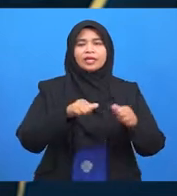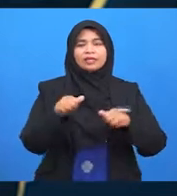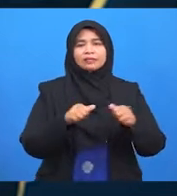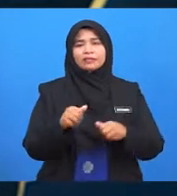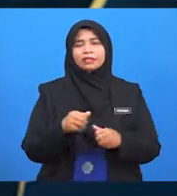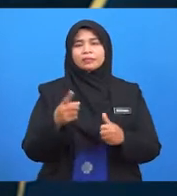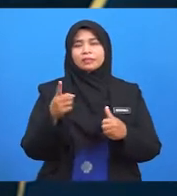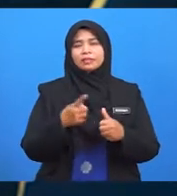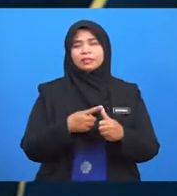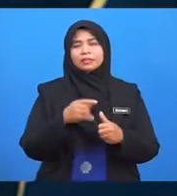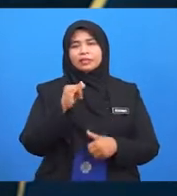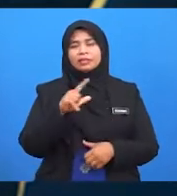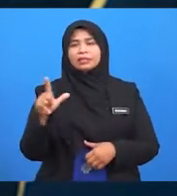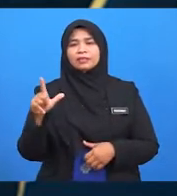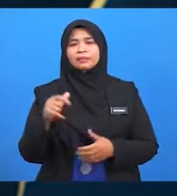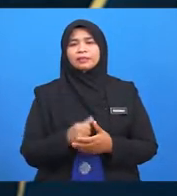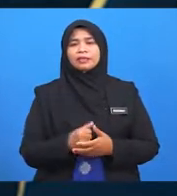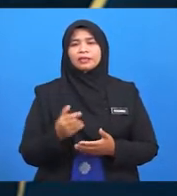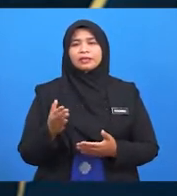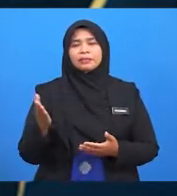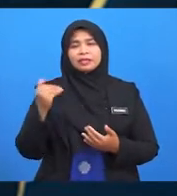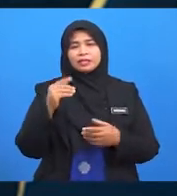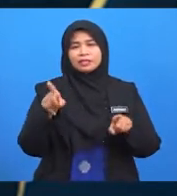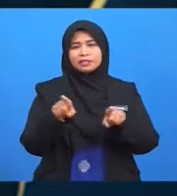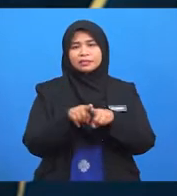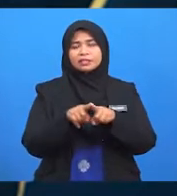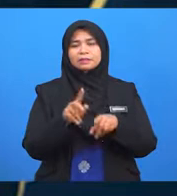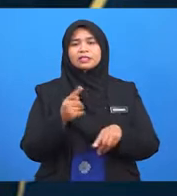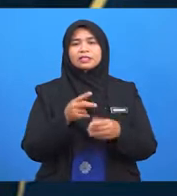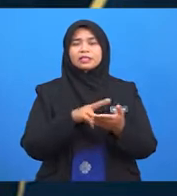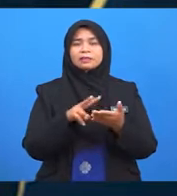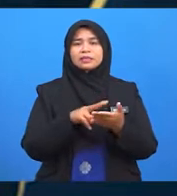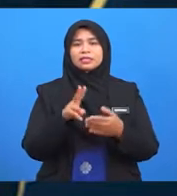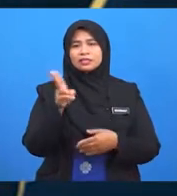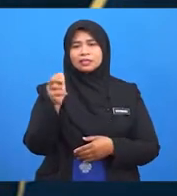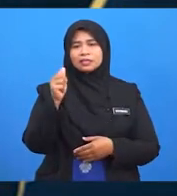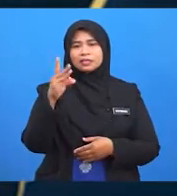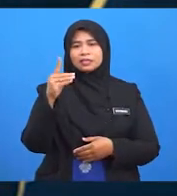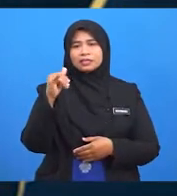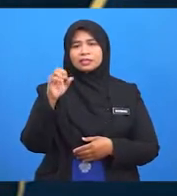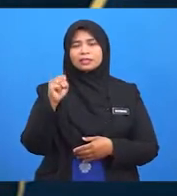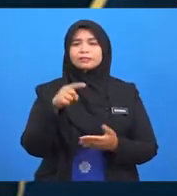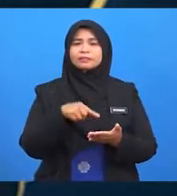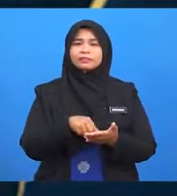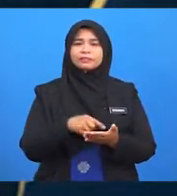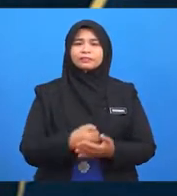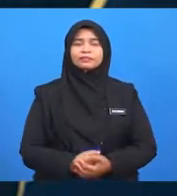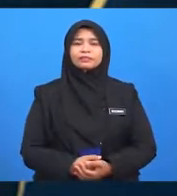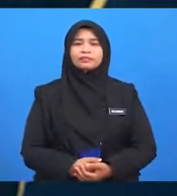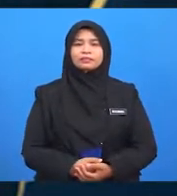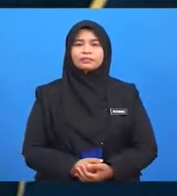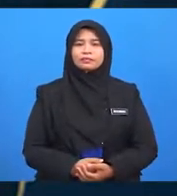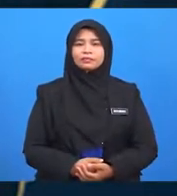Aktiviti pertama kita ialah mari sama-sama kita baca hadis ini.